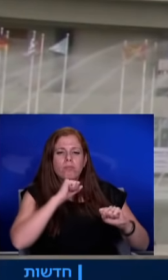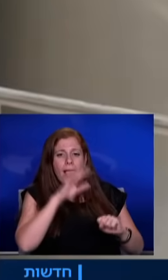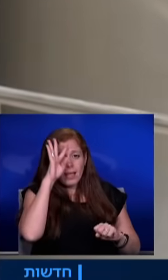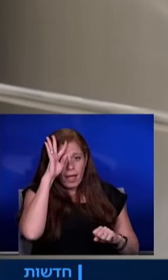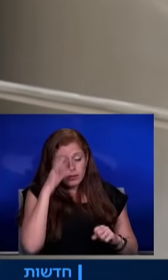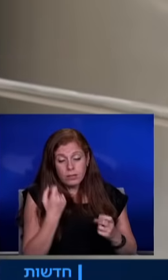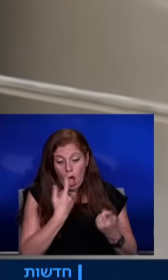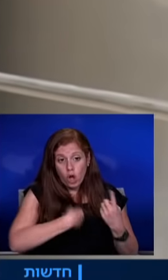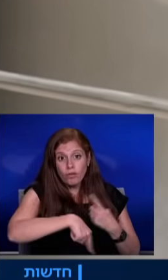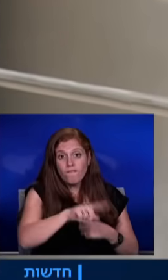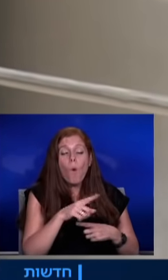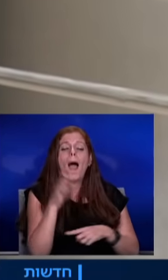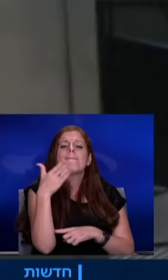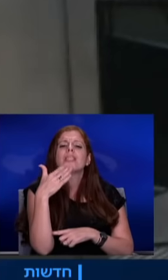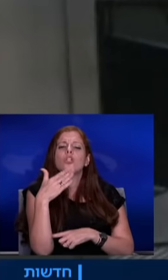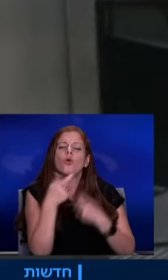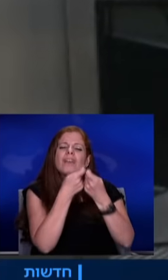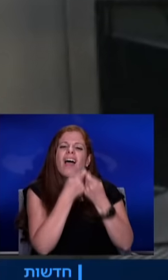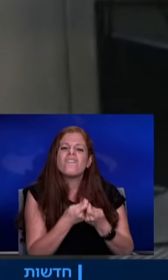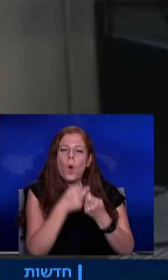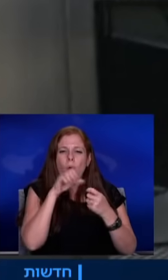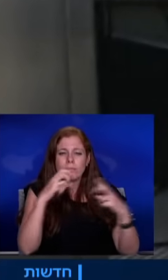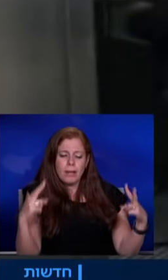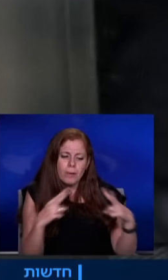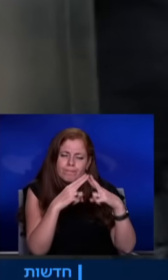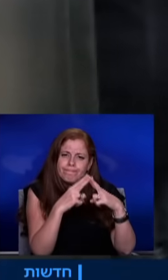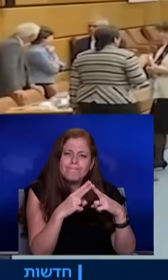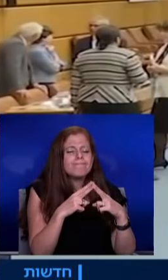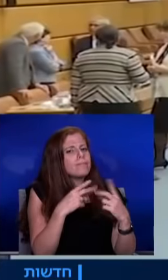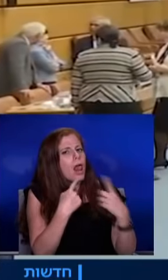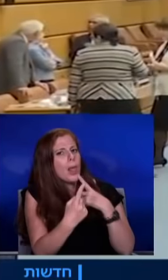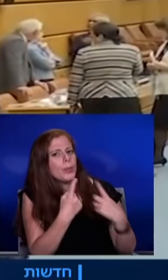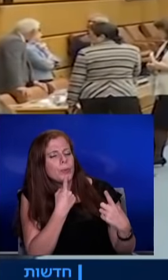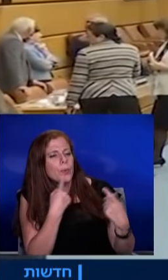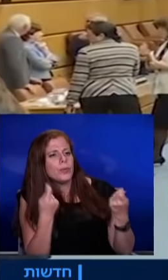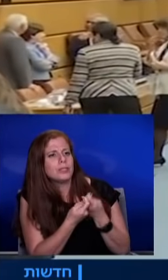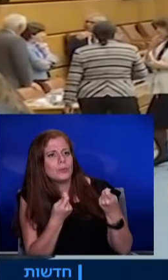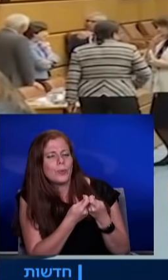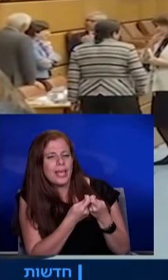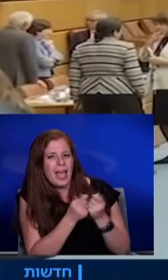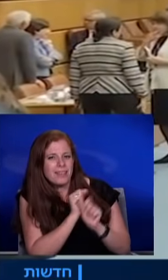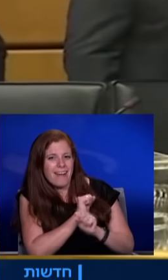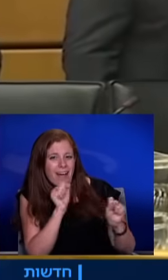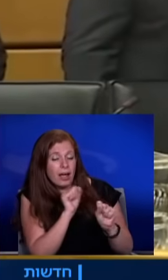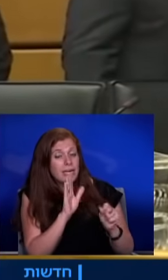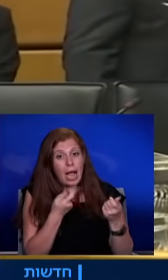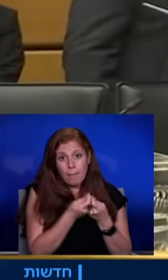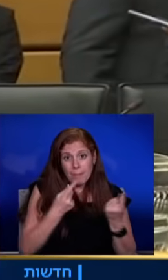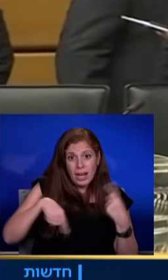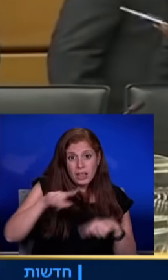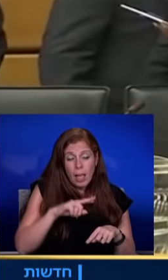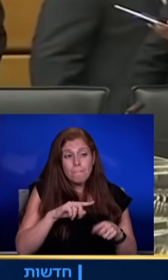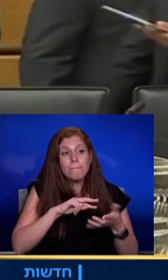השבוע התכנסו המדינות החברות בסבא לדון בסוגיית הגרעין האיראני, גם מבחינתן החיפוש אחר מתווה